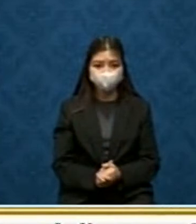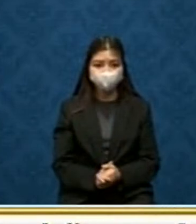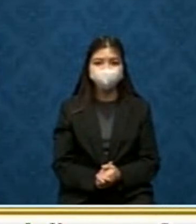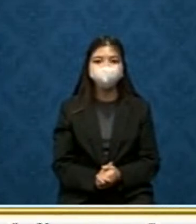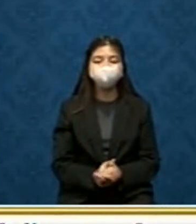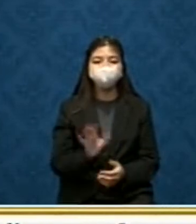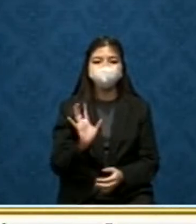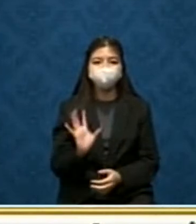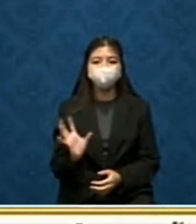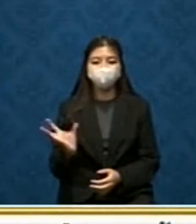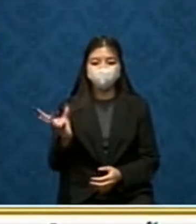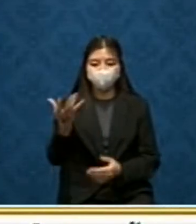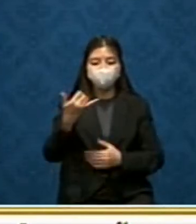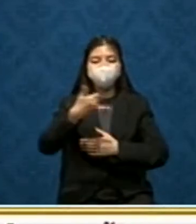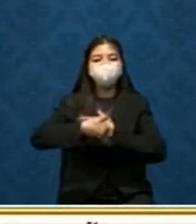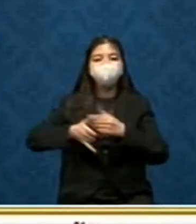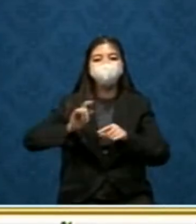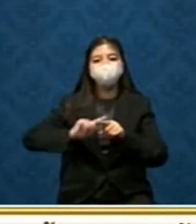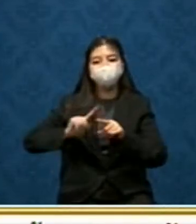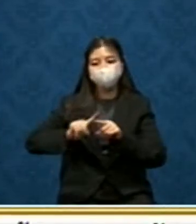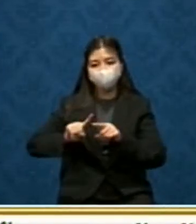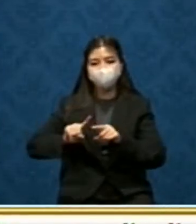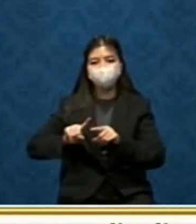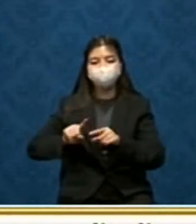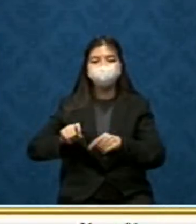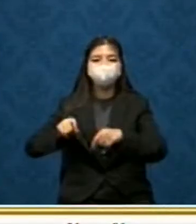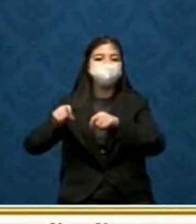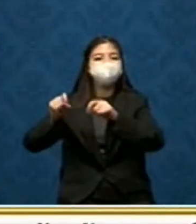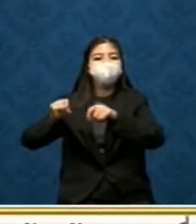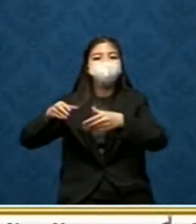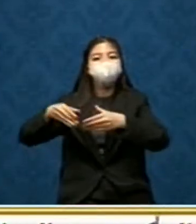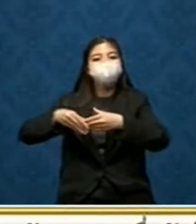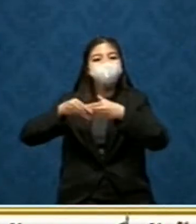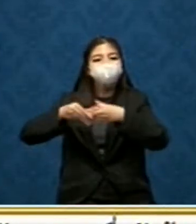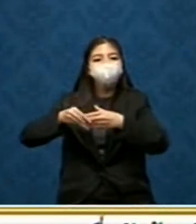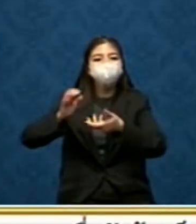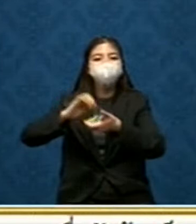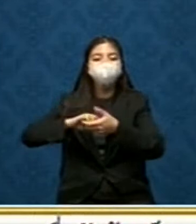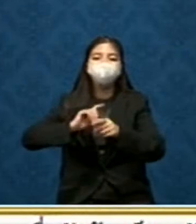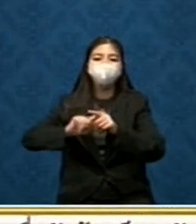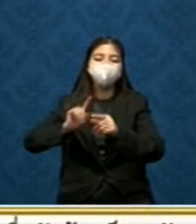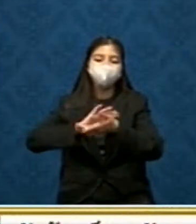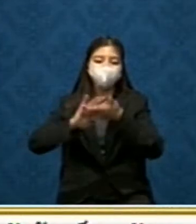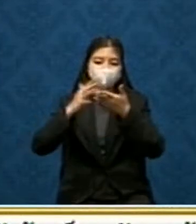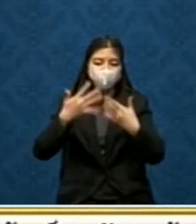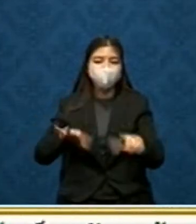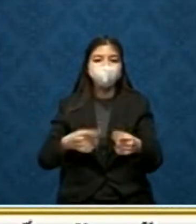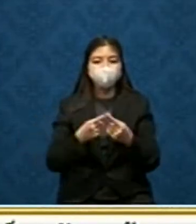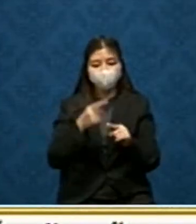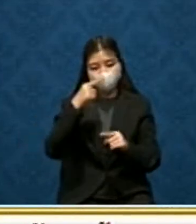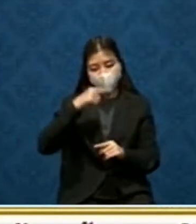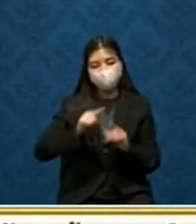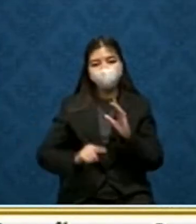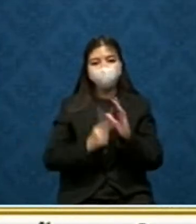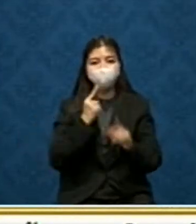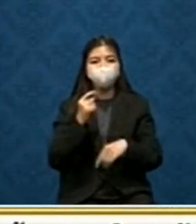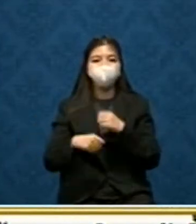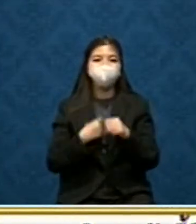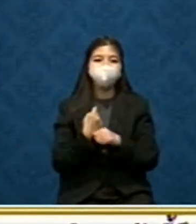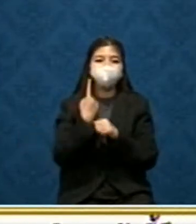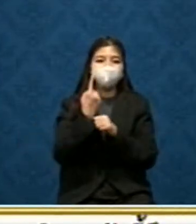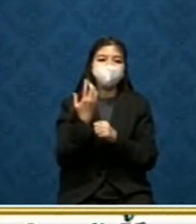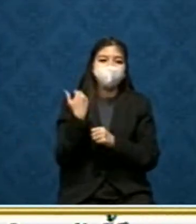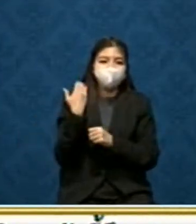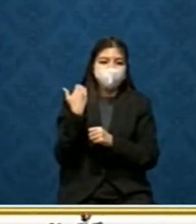เวทีโลกประเทศอื่นเอาไปกนหมดแล้ เราพึ่งปีที่แล้วนเองมีประโยตุอะไรละ ก็พึ่งเนี่ย